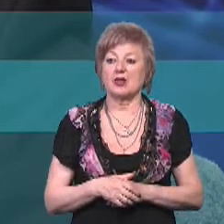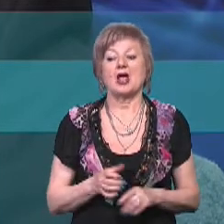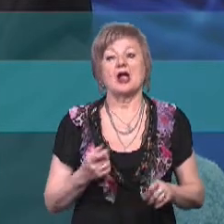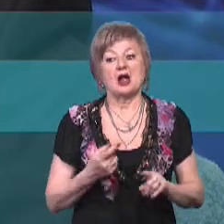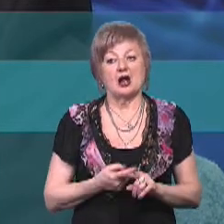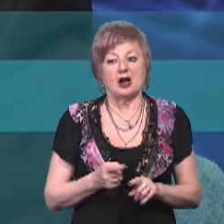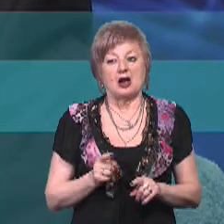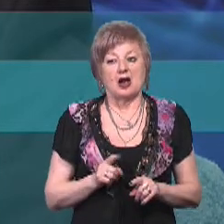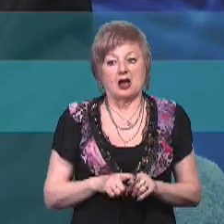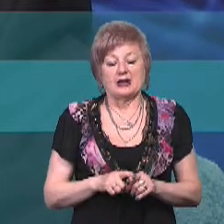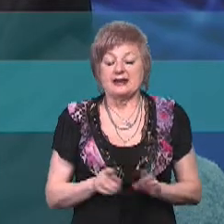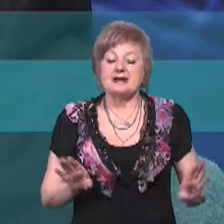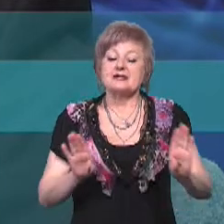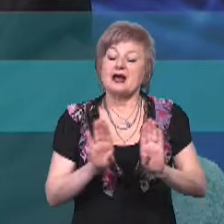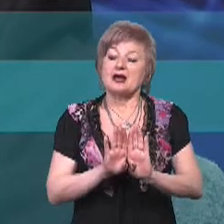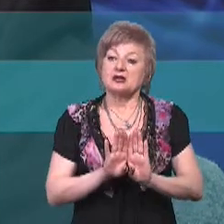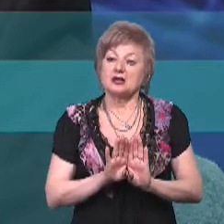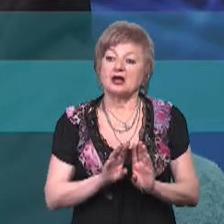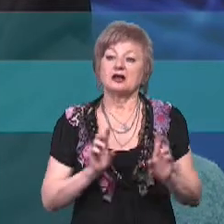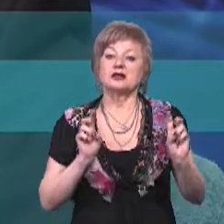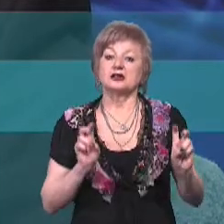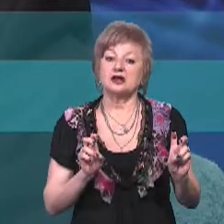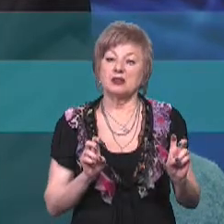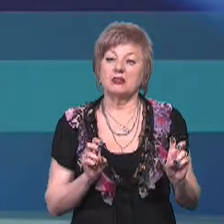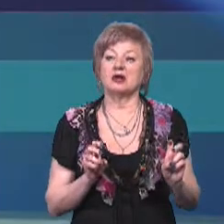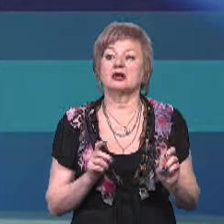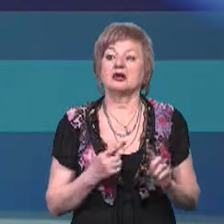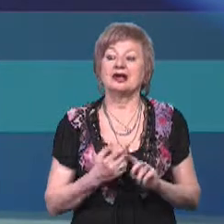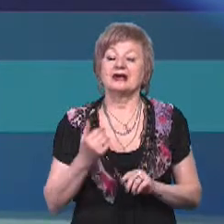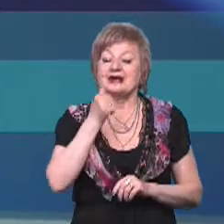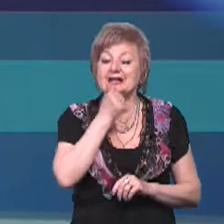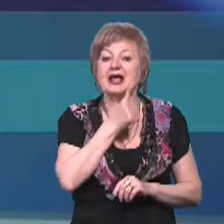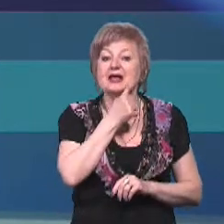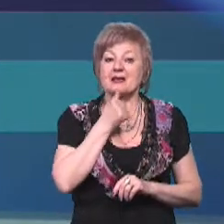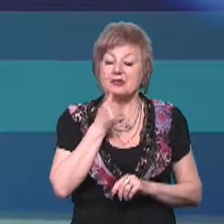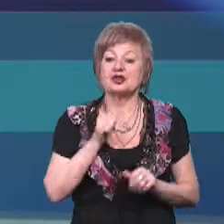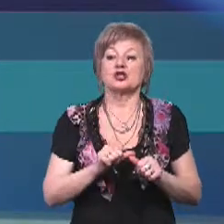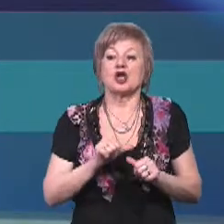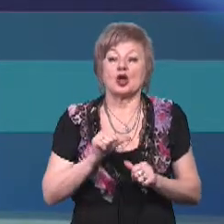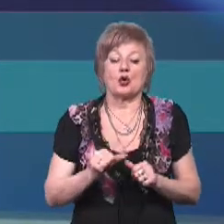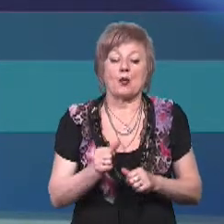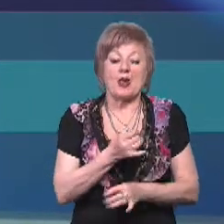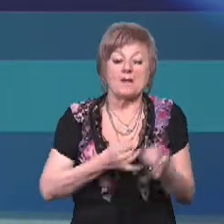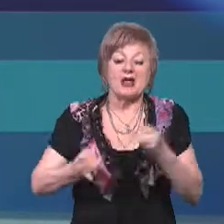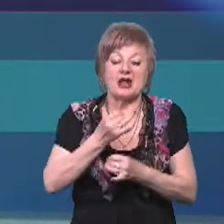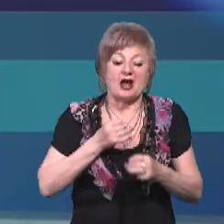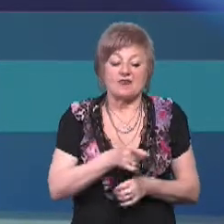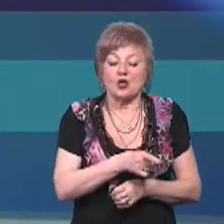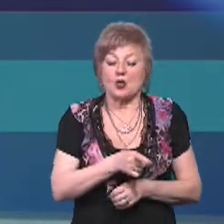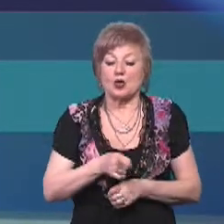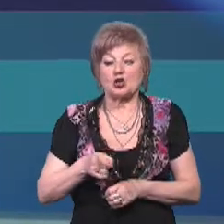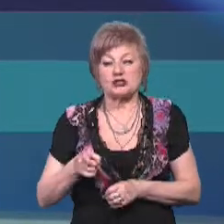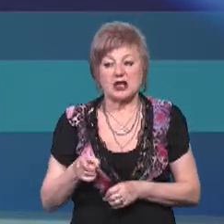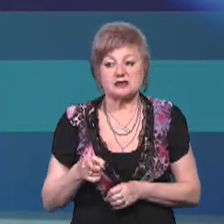досить закрита. І її утаємниченість, крім того, що переговорний процес